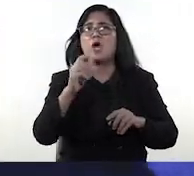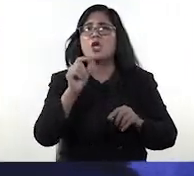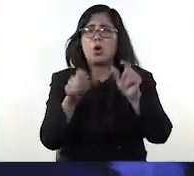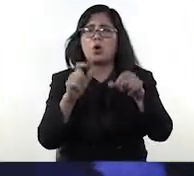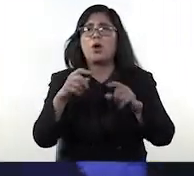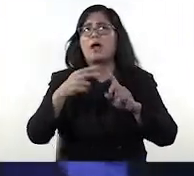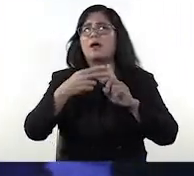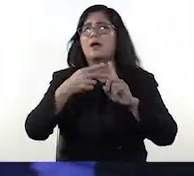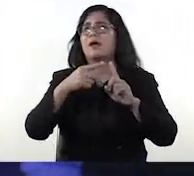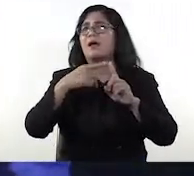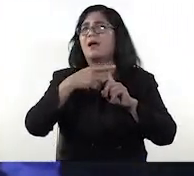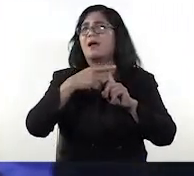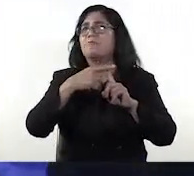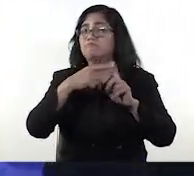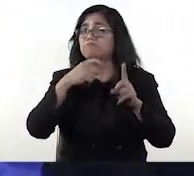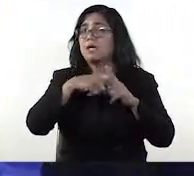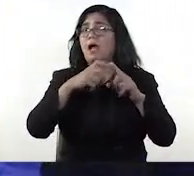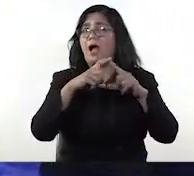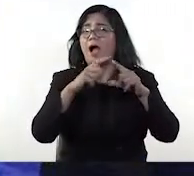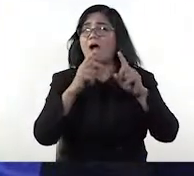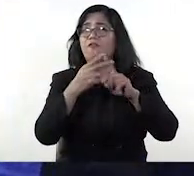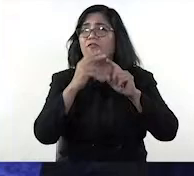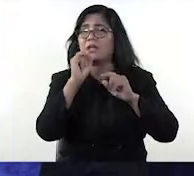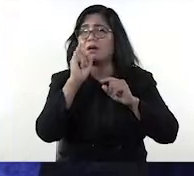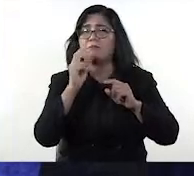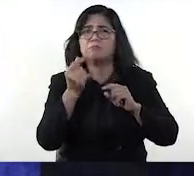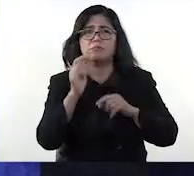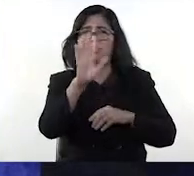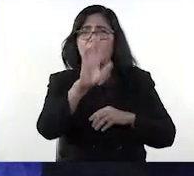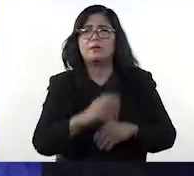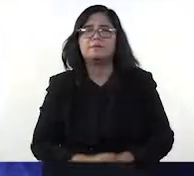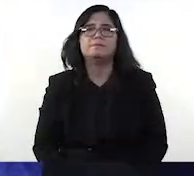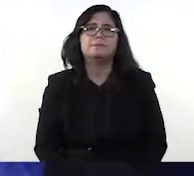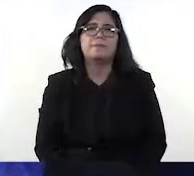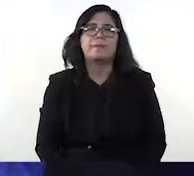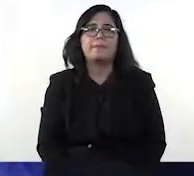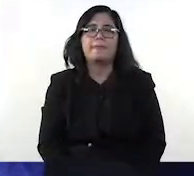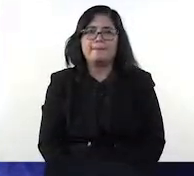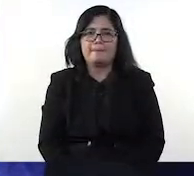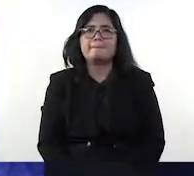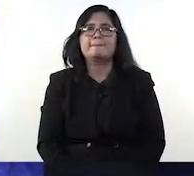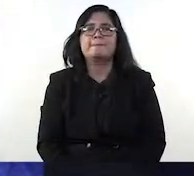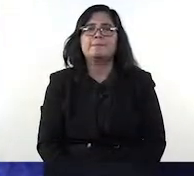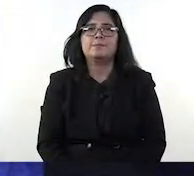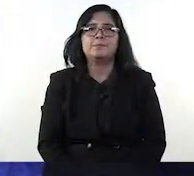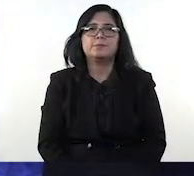Hai sekarang seperti elektro gerakan gitu woah kita harus menyerangmu si begini